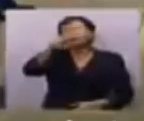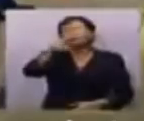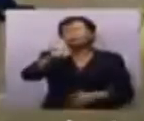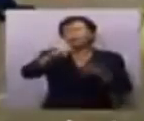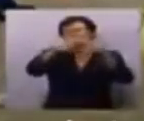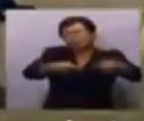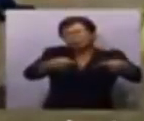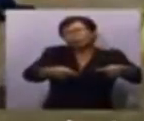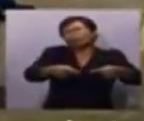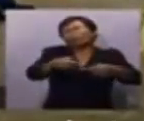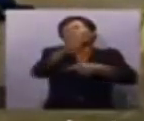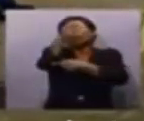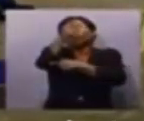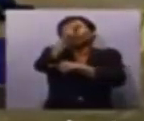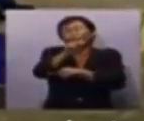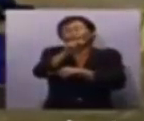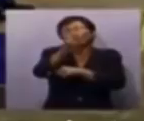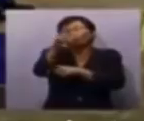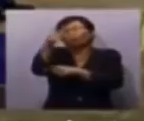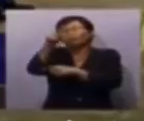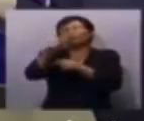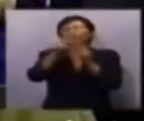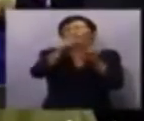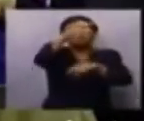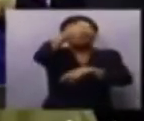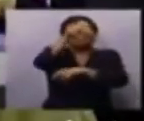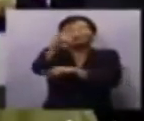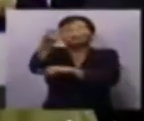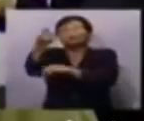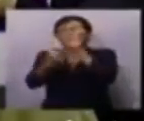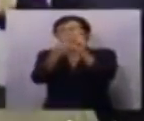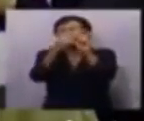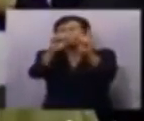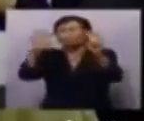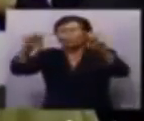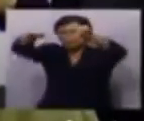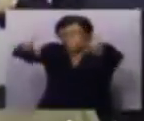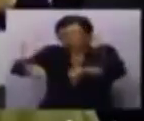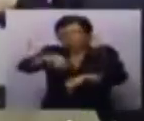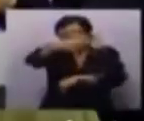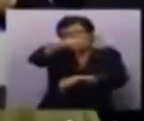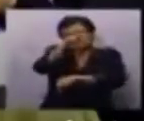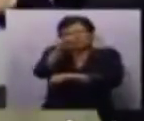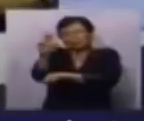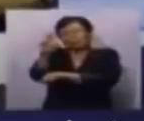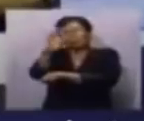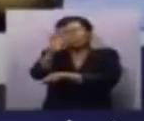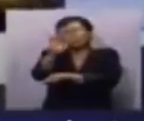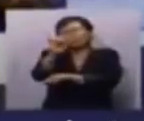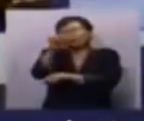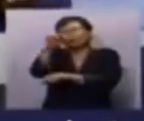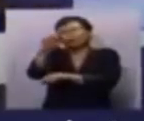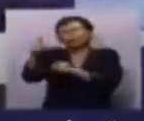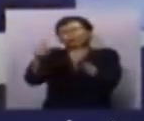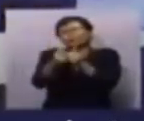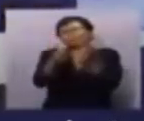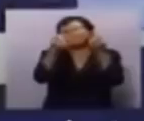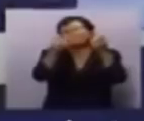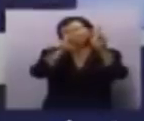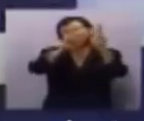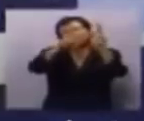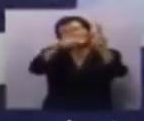bertanding kerusi Dun Rantau pada PRU 11 tahun 2004 menewaskan calon PKR Badrul Hisham Shaharin dengan